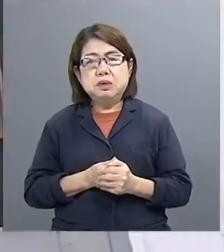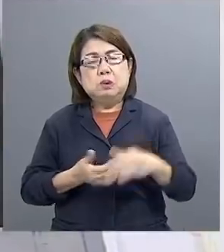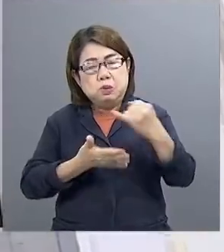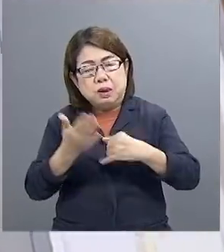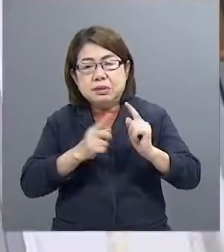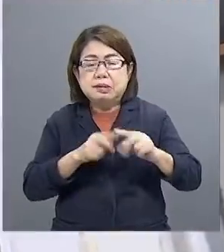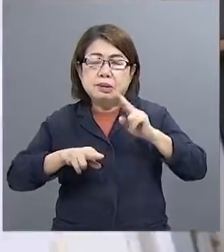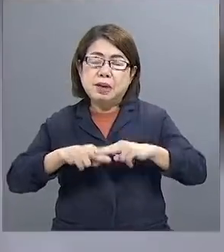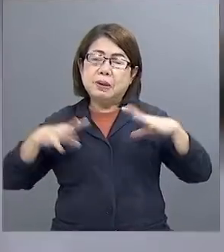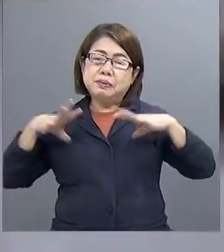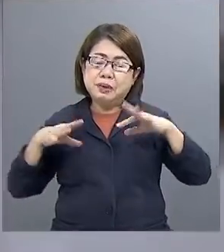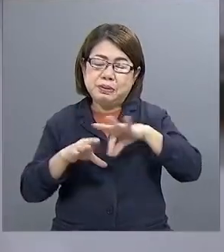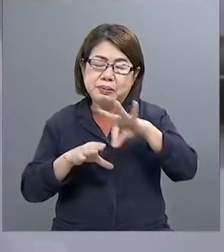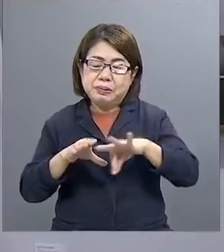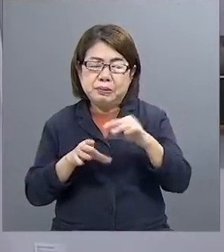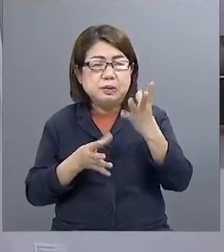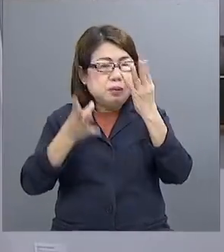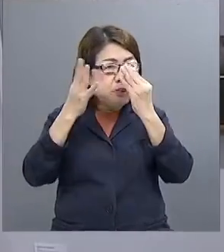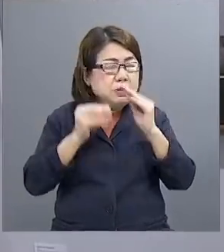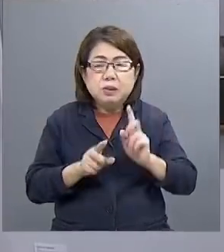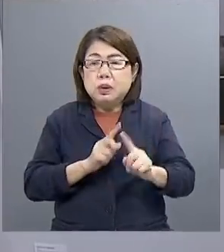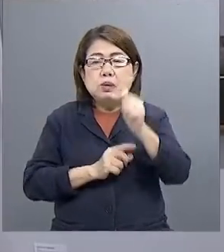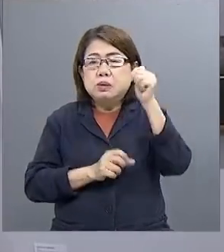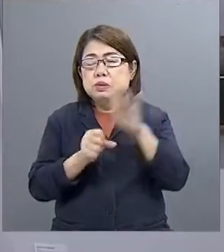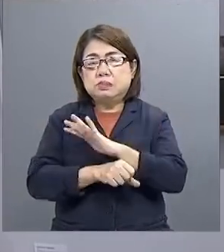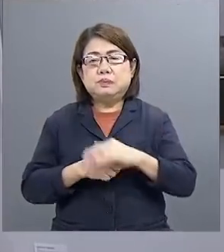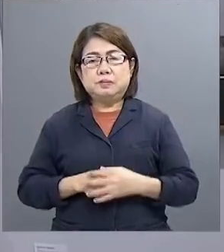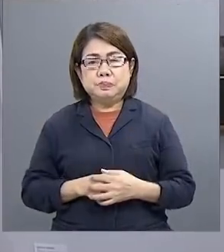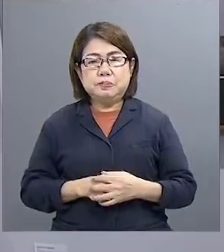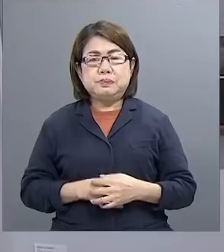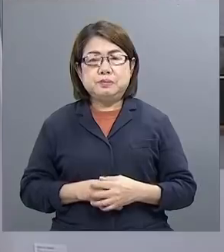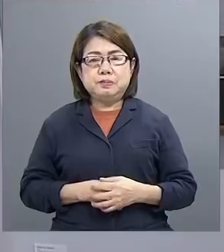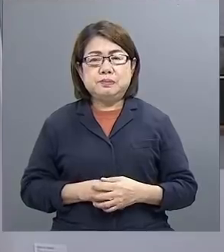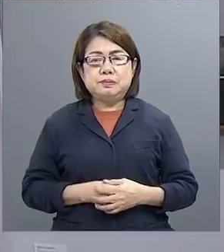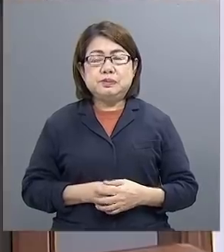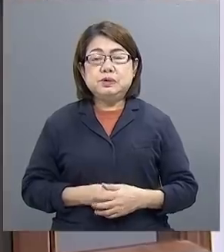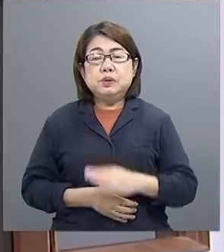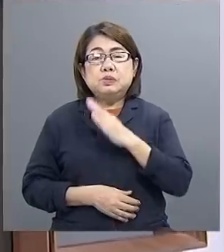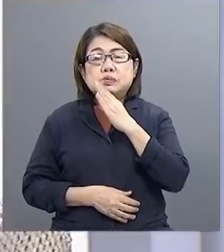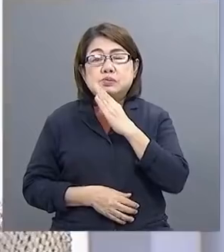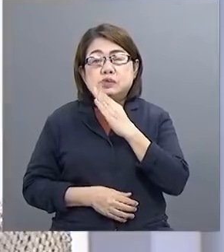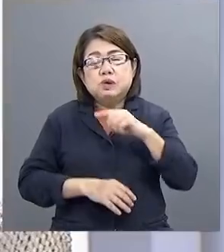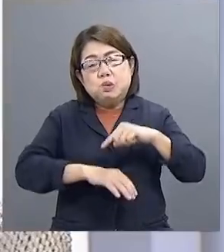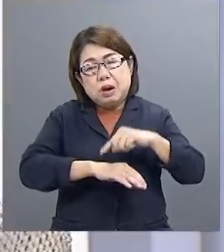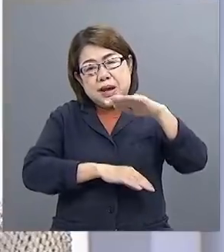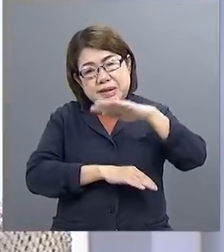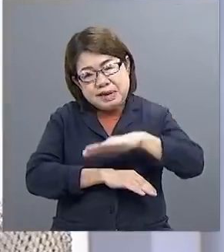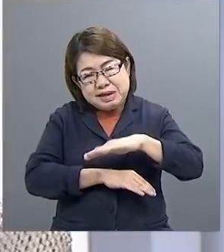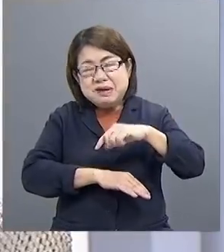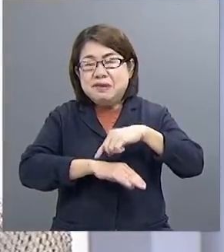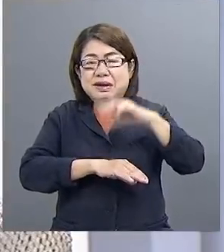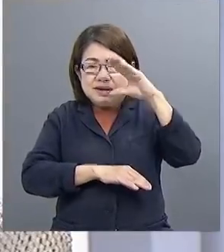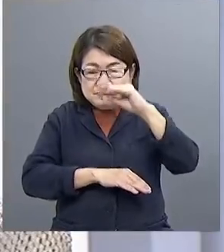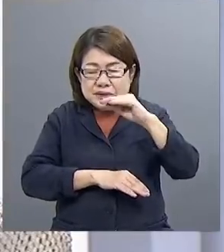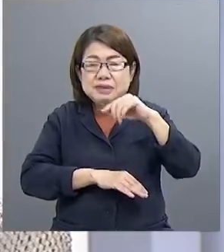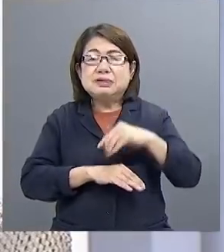เรียกว่าครบในทุกอรรถรสกันเลยค่ะนี่นี่ถ้าเกิดว่าช่วงเย็นๆหรือว่ากลางคืนน่ะ